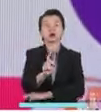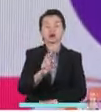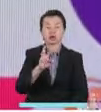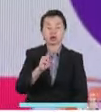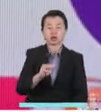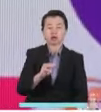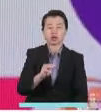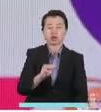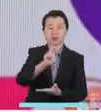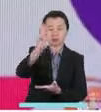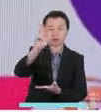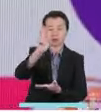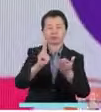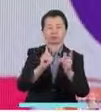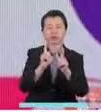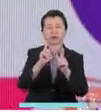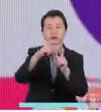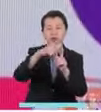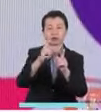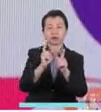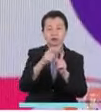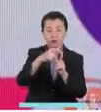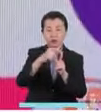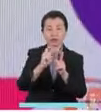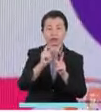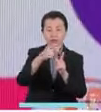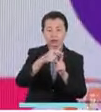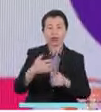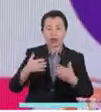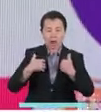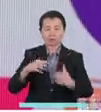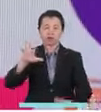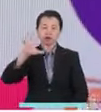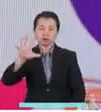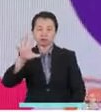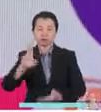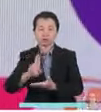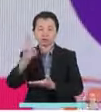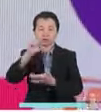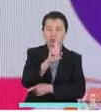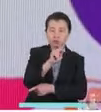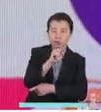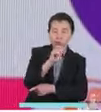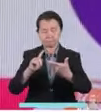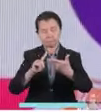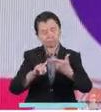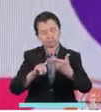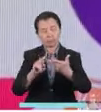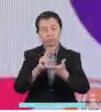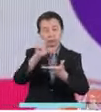MTUN atau Universiti Teknikal. Terdapat 5 universiti teknikal antaranya Uni KL,